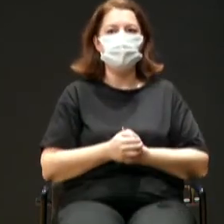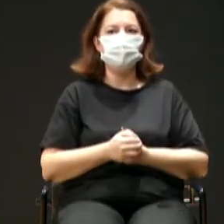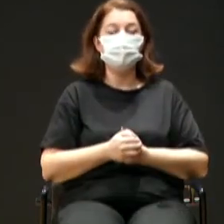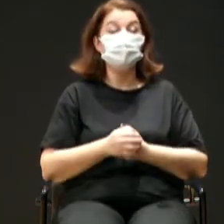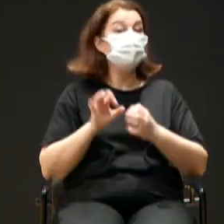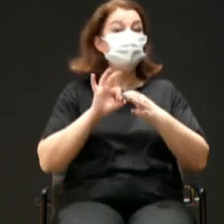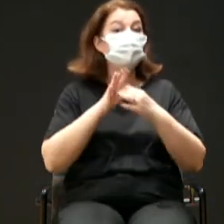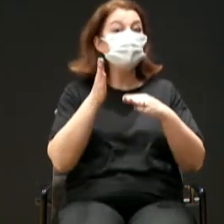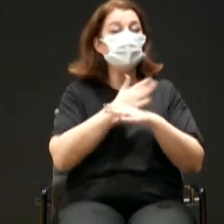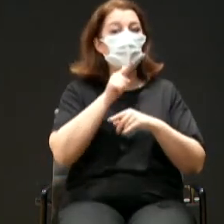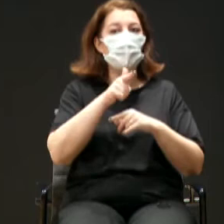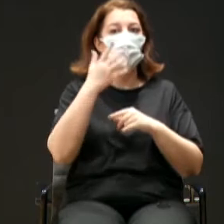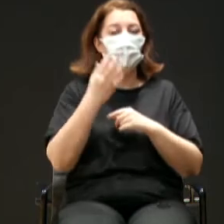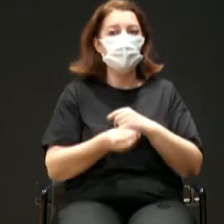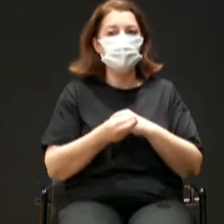Niye bu hale geldik?